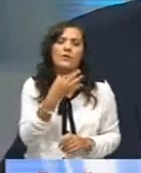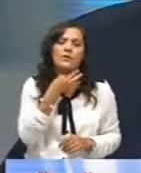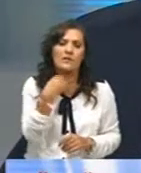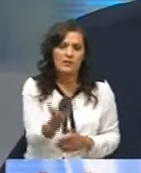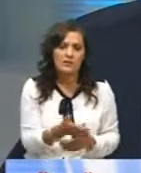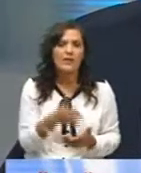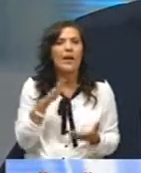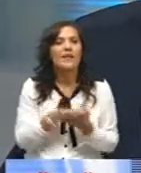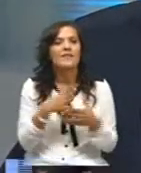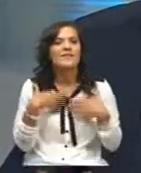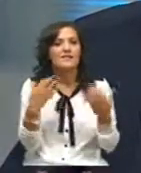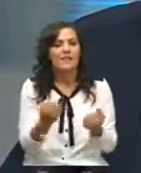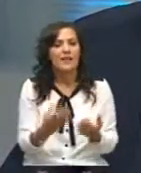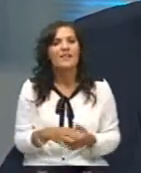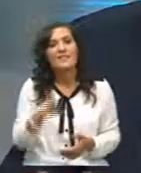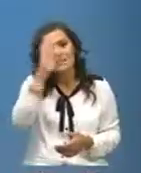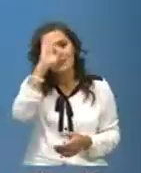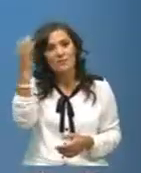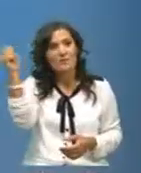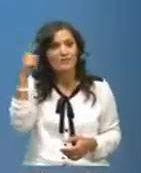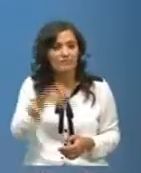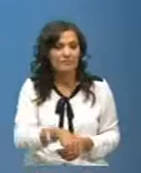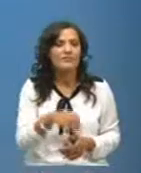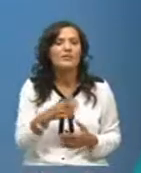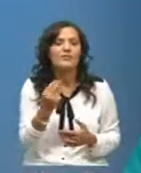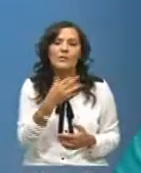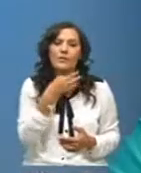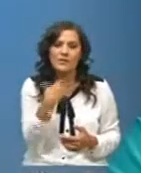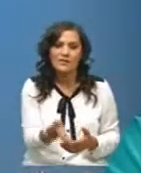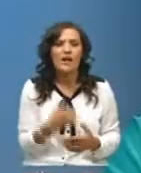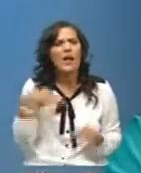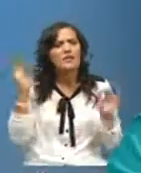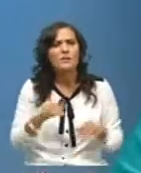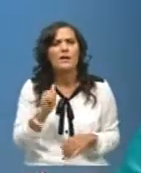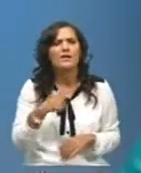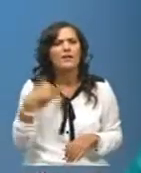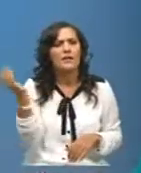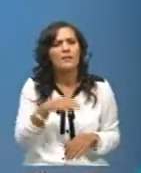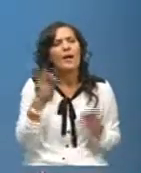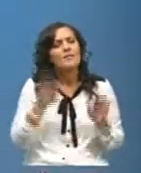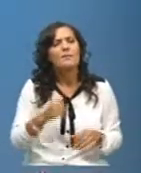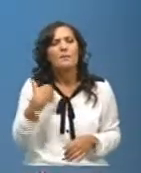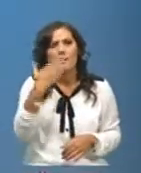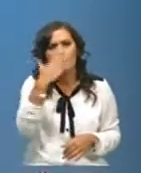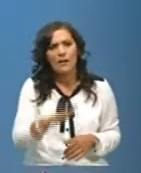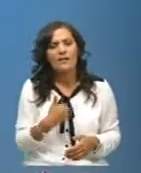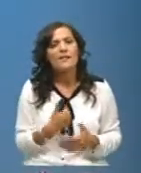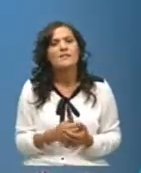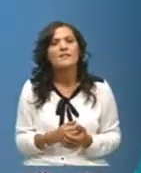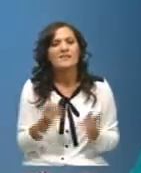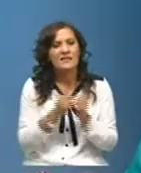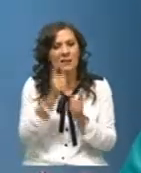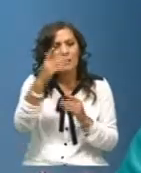teşekkür ediyoruz şu Ayağında saldırılardan geldiğinizde Çok teşekkürler o zaman geliriz Her zaman bekleriz